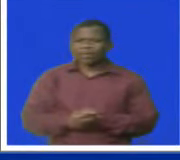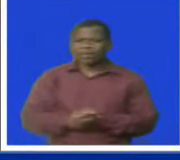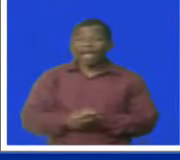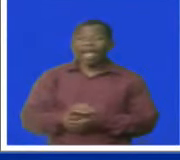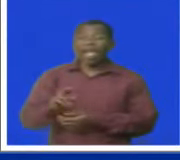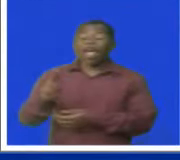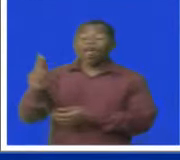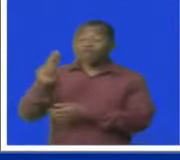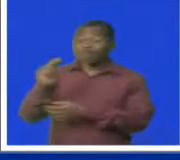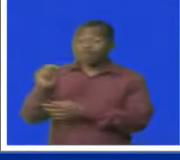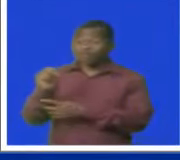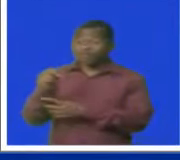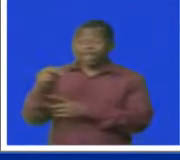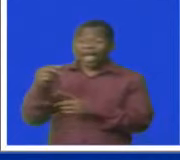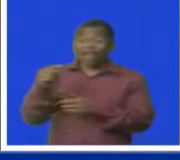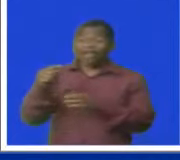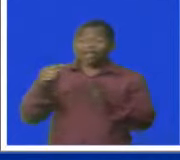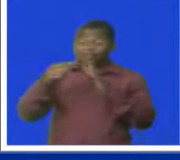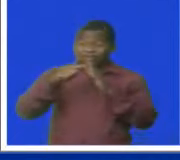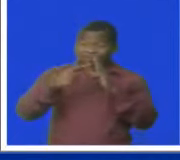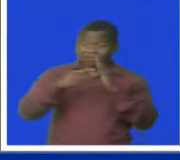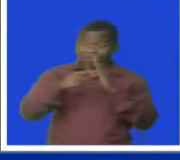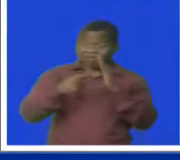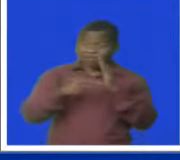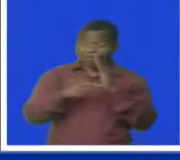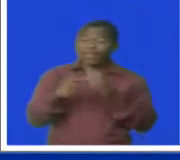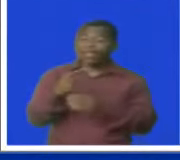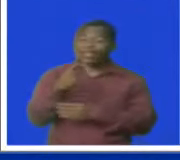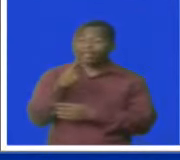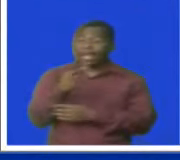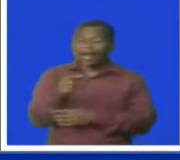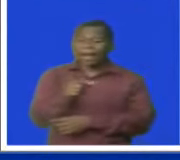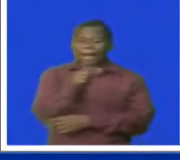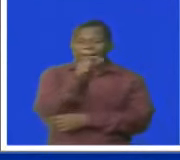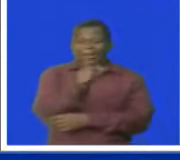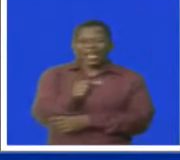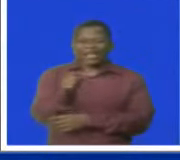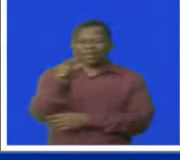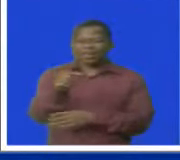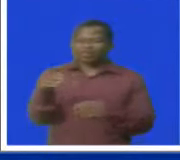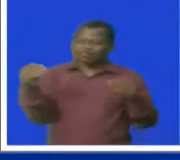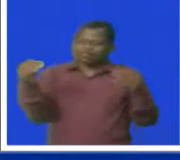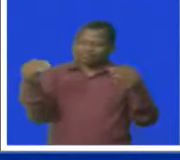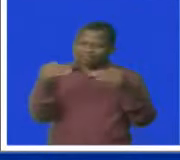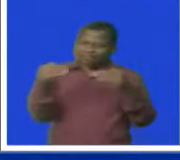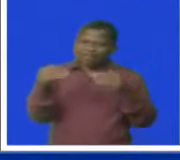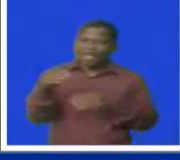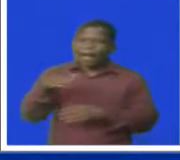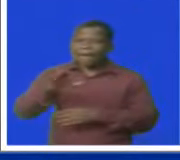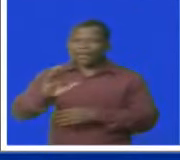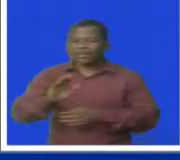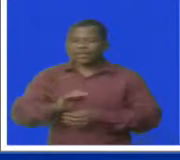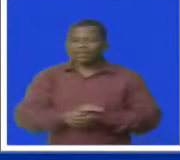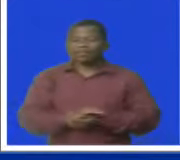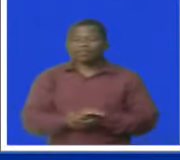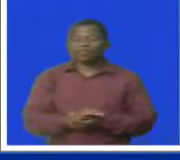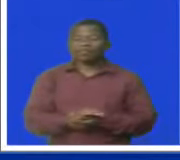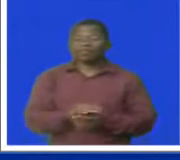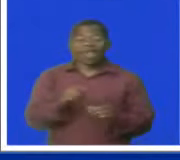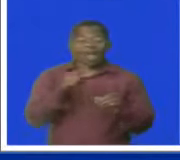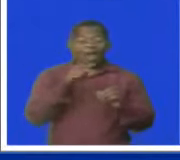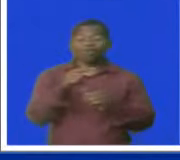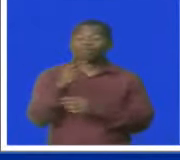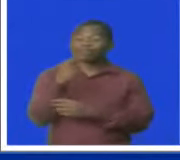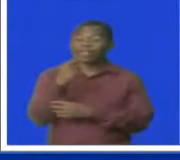ukuthi wonke umuntu akalingane kungashiywa umuntu ngemuva. Dlamini uthi uyethemba ukuthi njengoba lo